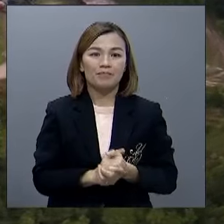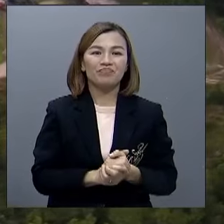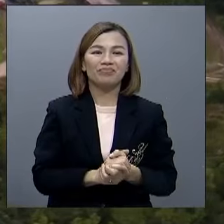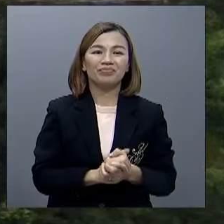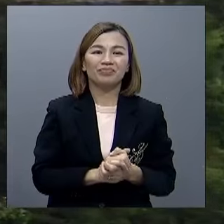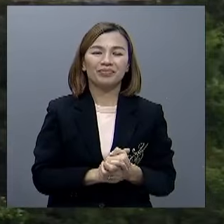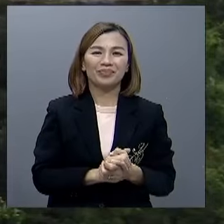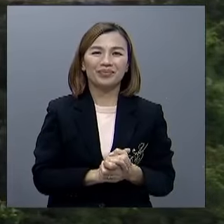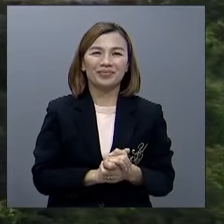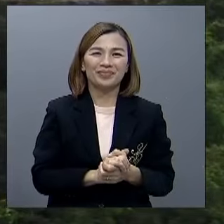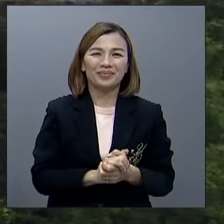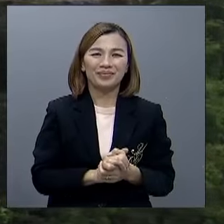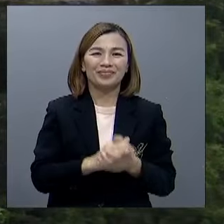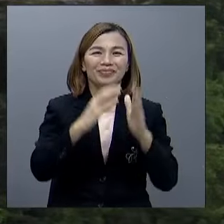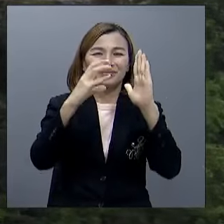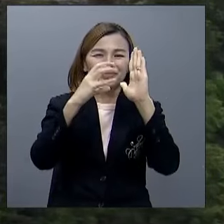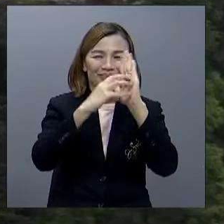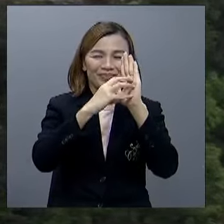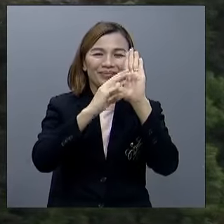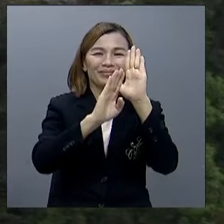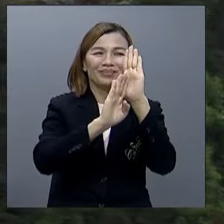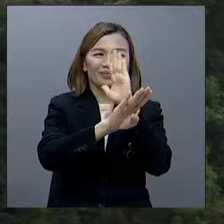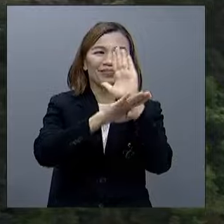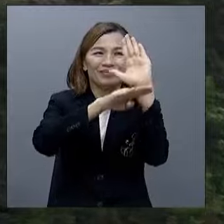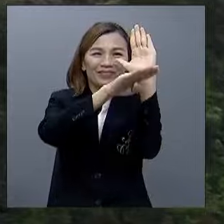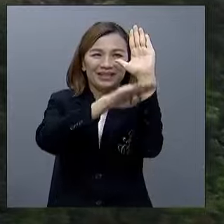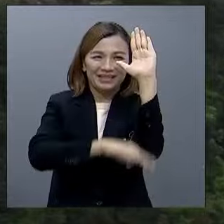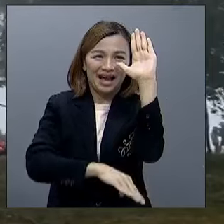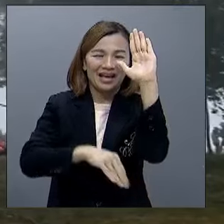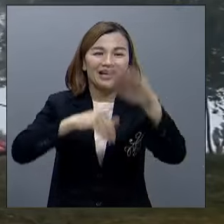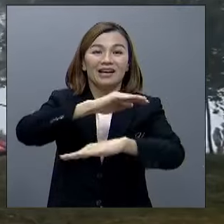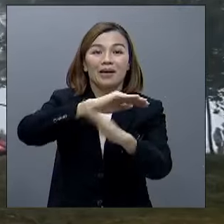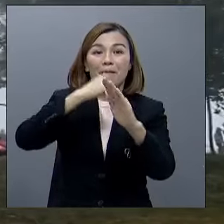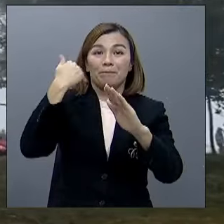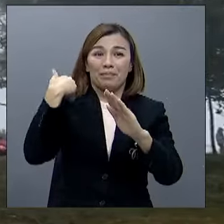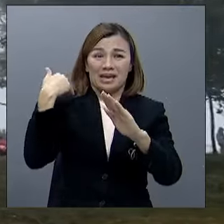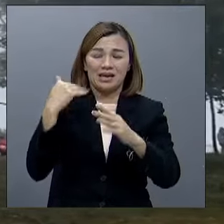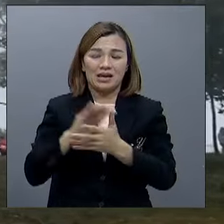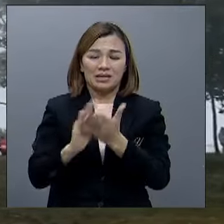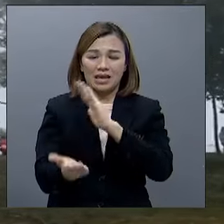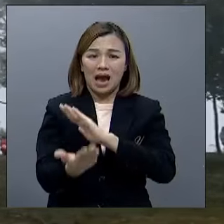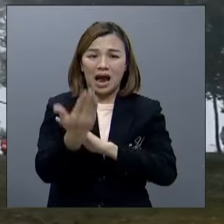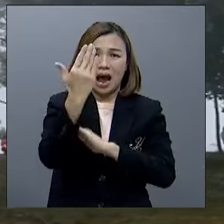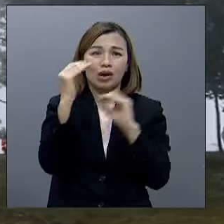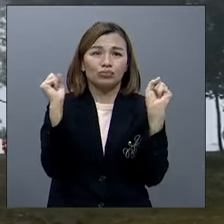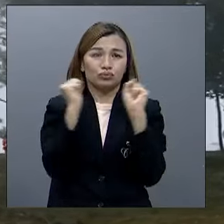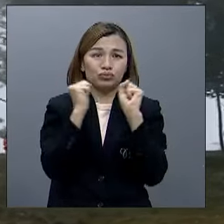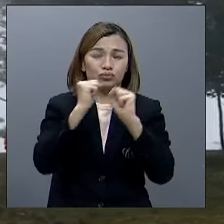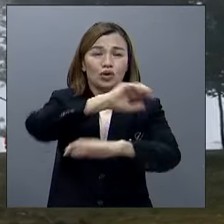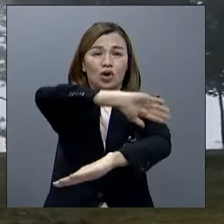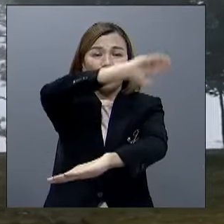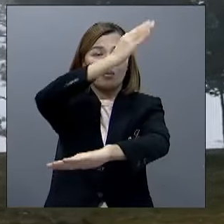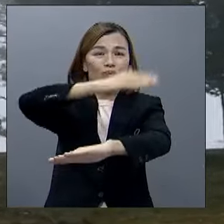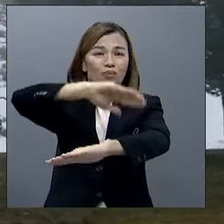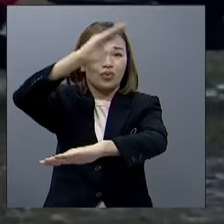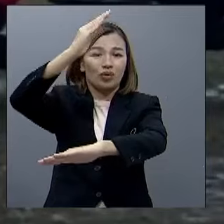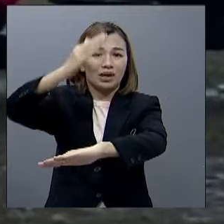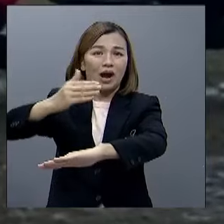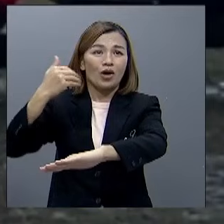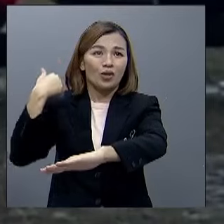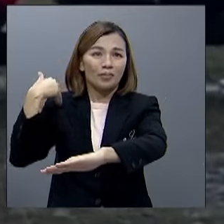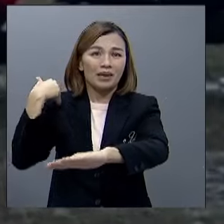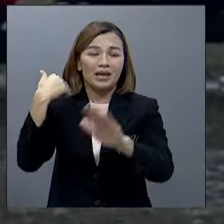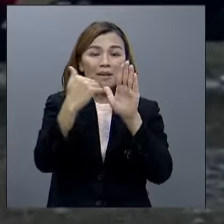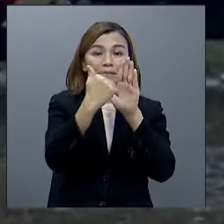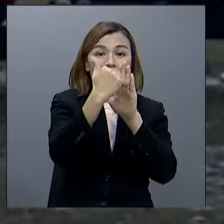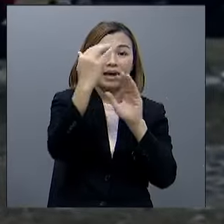ออกและภาคใต้ค่ะทางตอนบนนั้นจะยังคงมีอากาศเย็นในตอนเช้าๆสำหรับบริเวณยอดดอยยอดภูนะคะของภาคเหนือยังคงมี